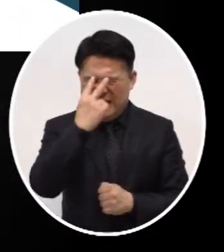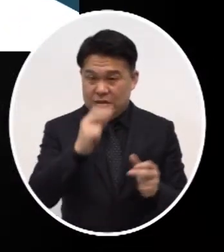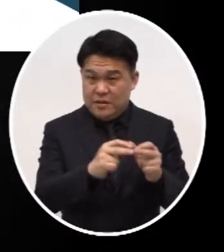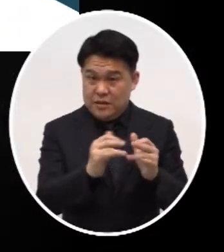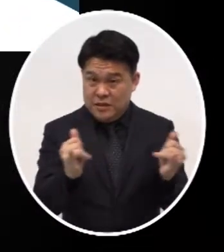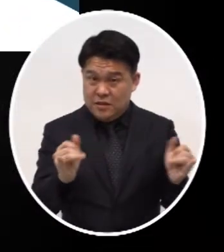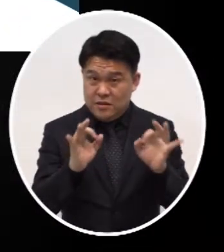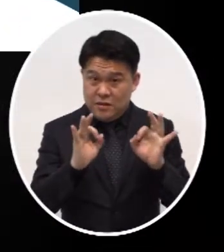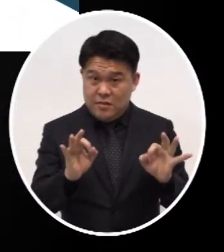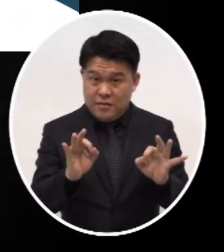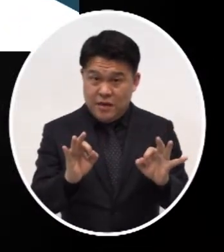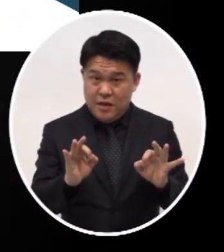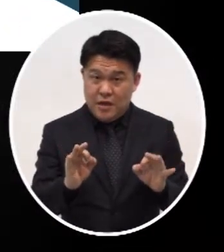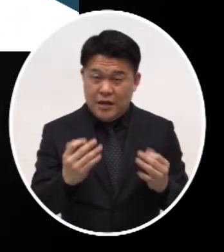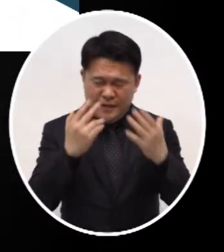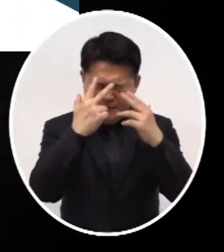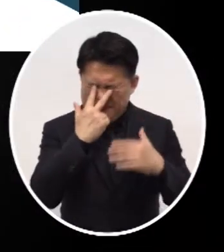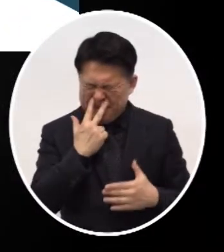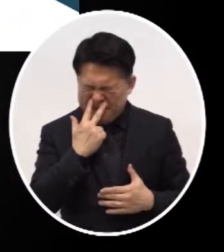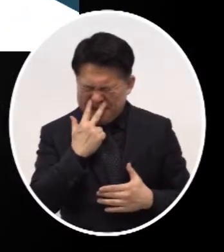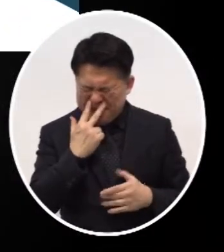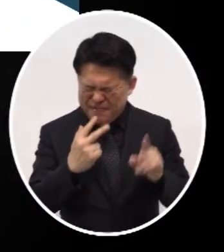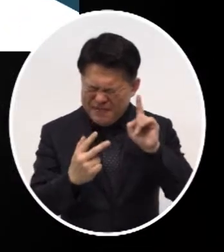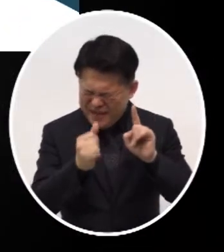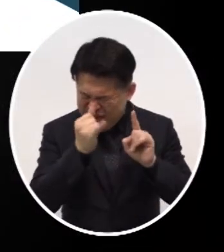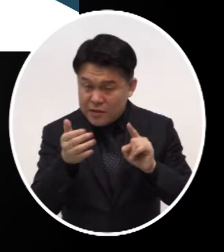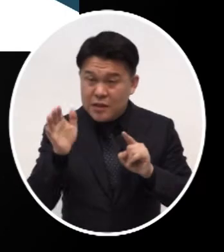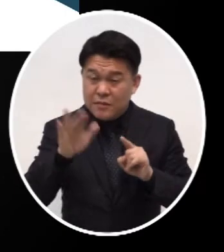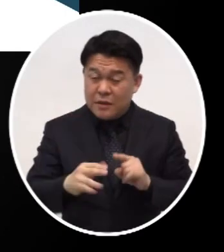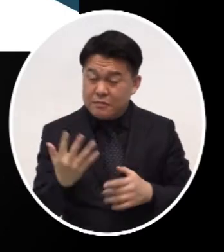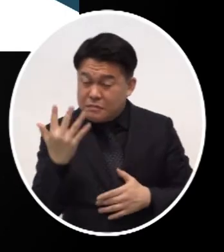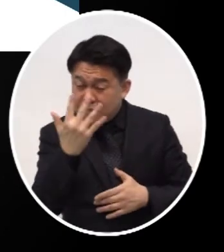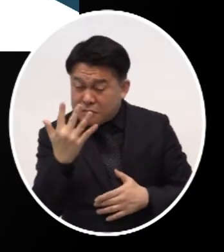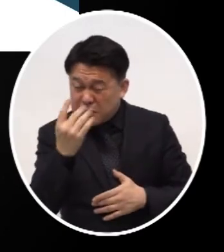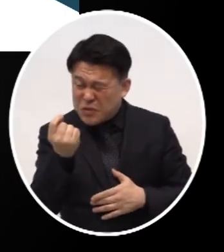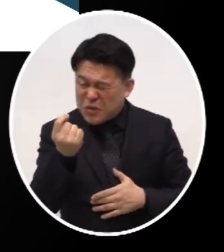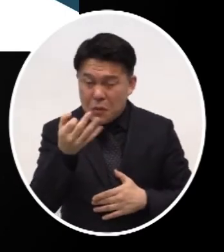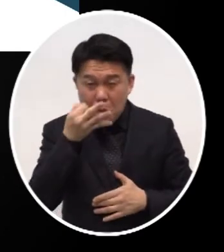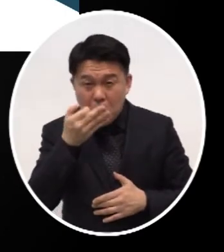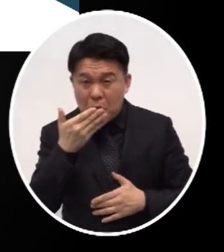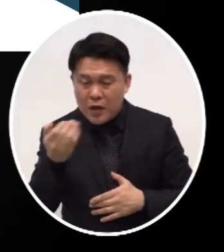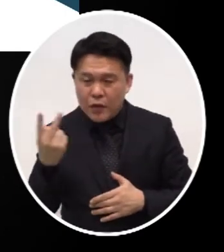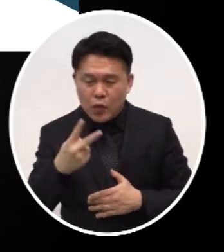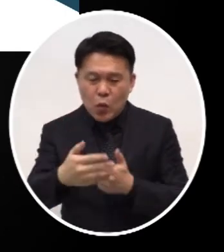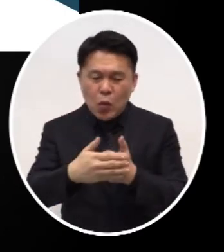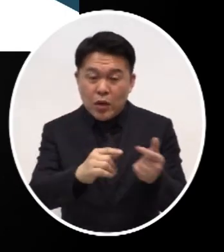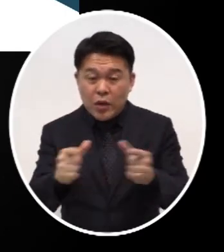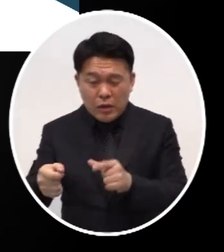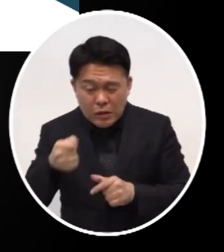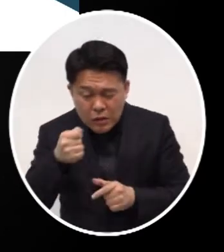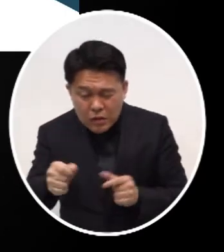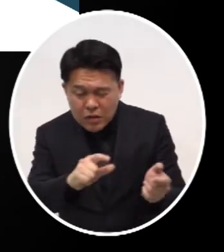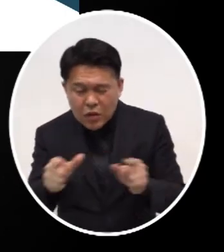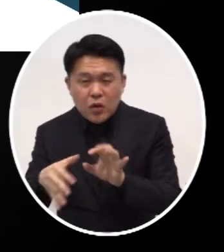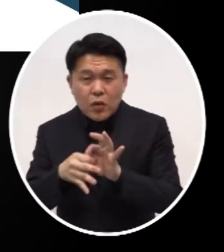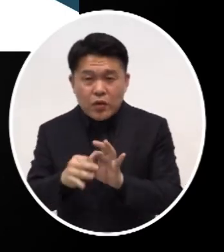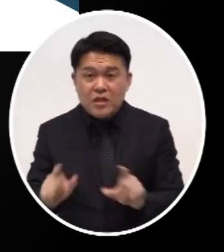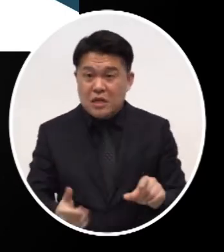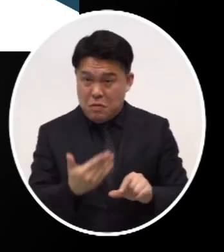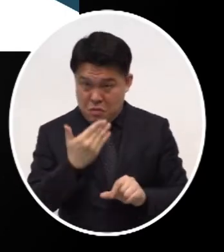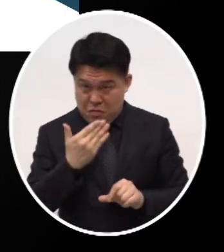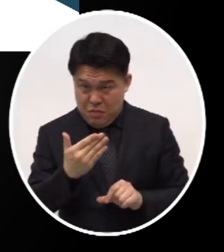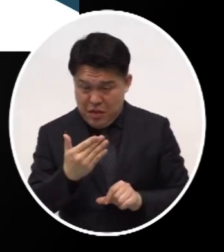시각장애인 중에는 전혀 안 보이는 전맹도 있지만 잔존 시각 능력과 보조기구를 이용해 일상생활이